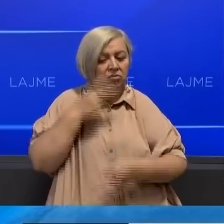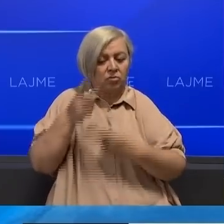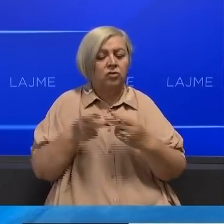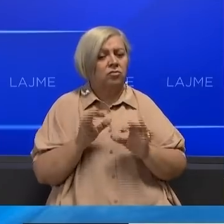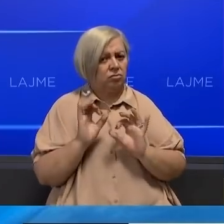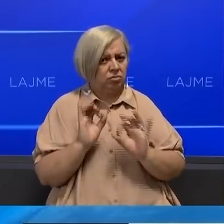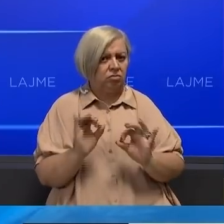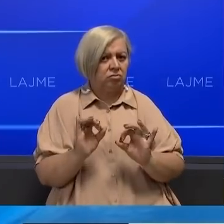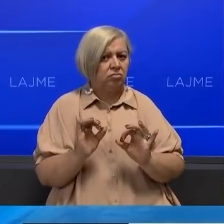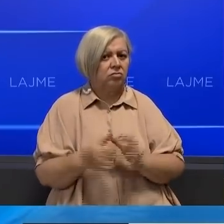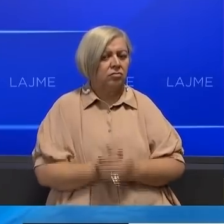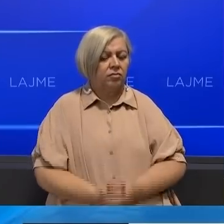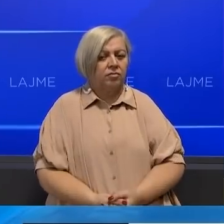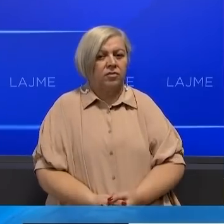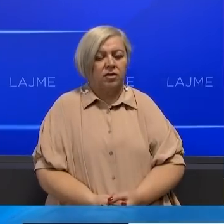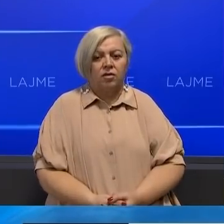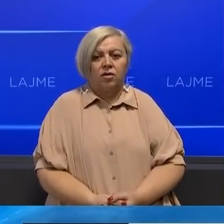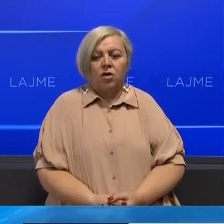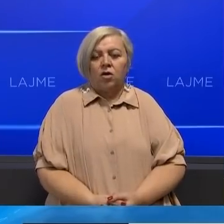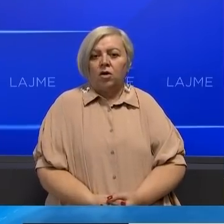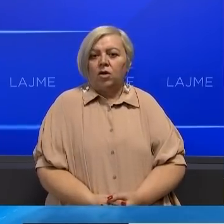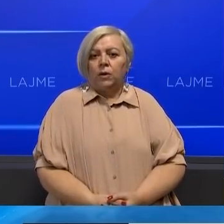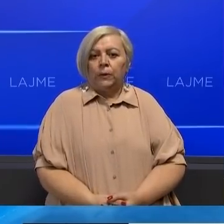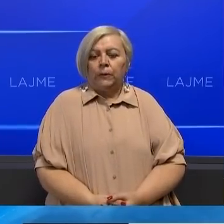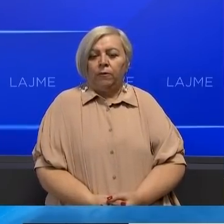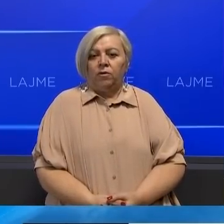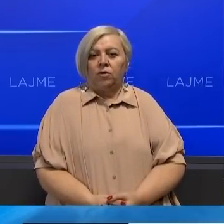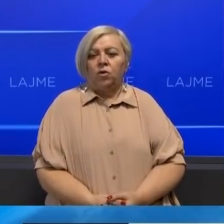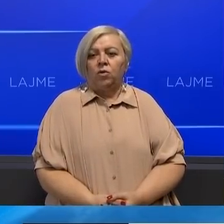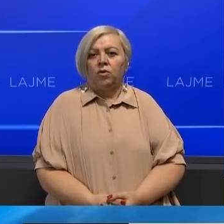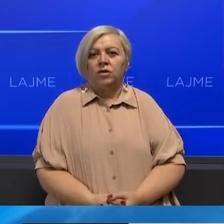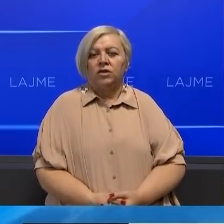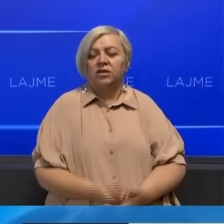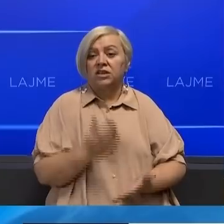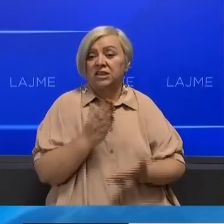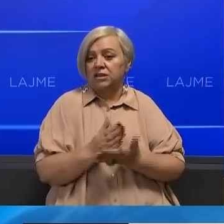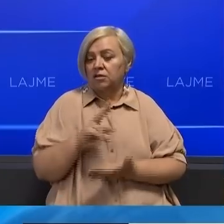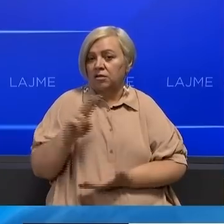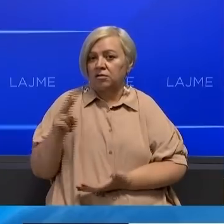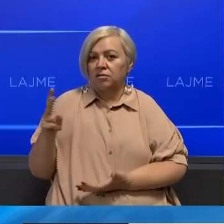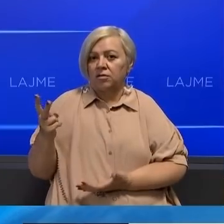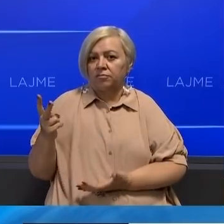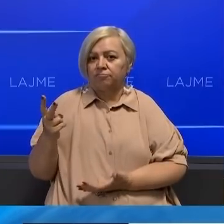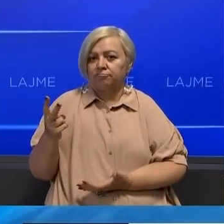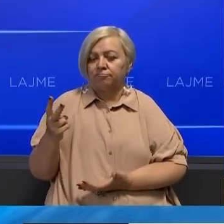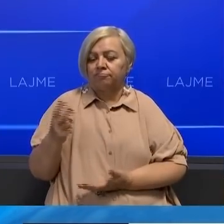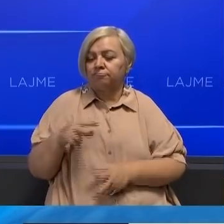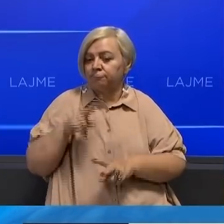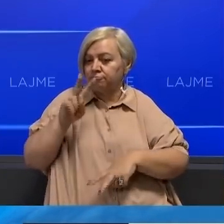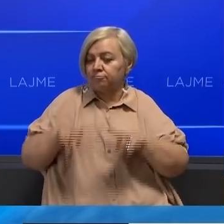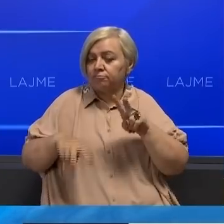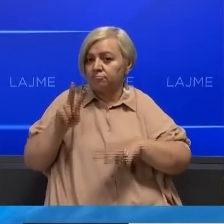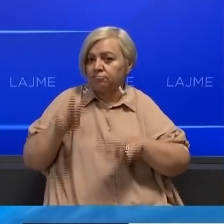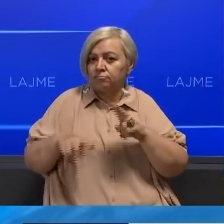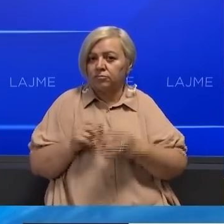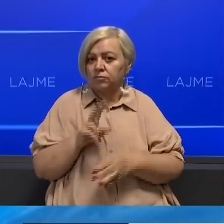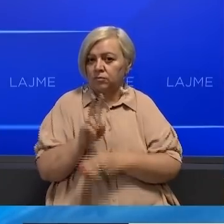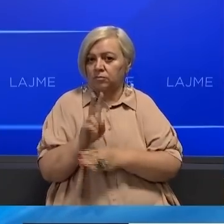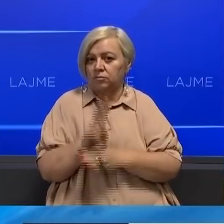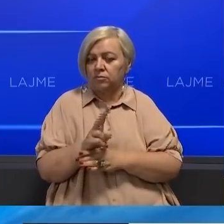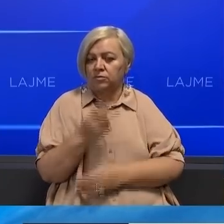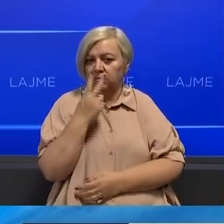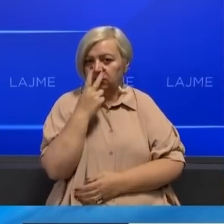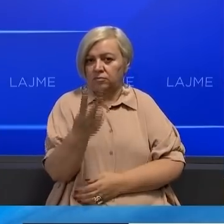për gëzaj. Por, në gjitha tjera këta që dhe të mire në mosa, dhe të bëhet kjo, dhe të bëhet mund,